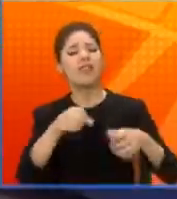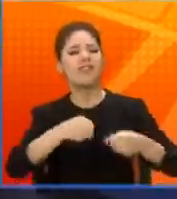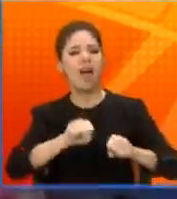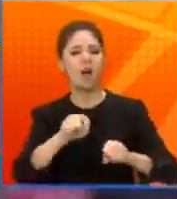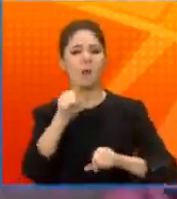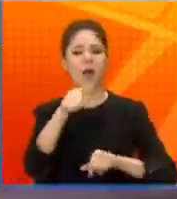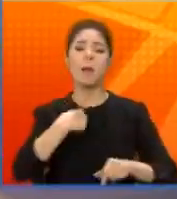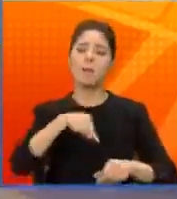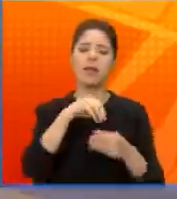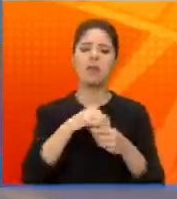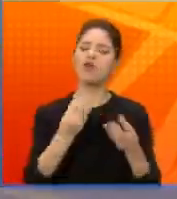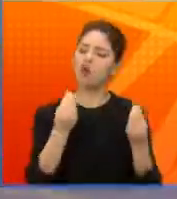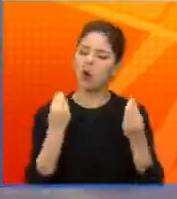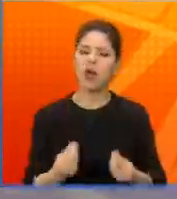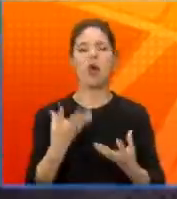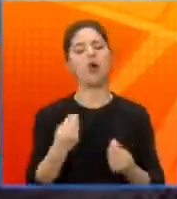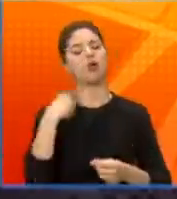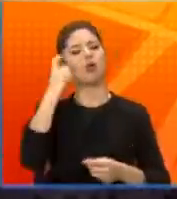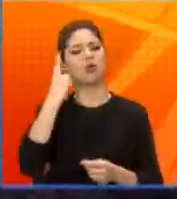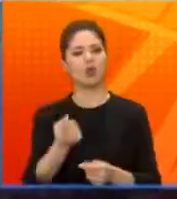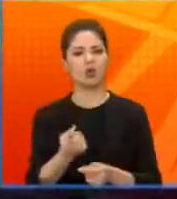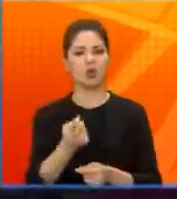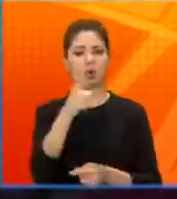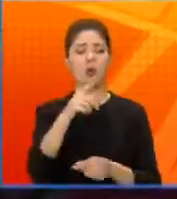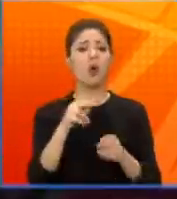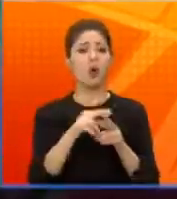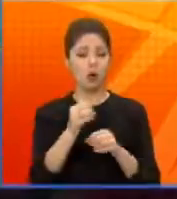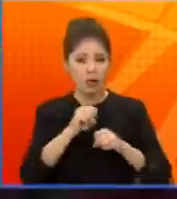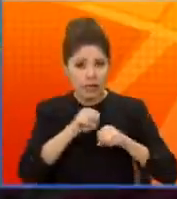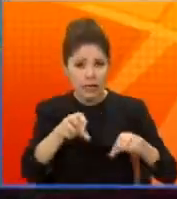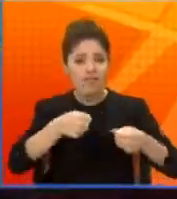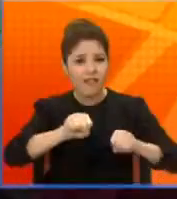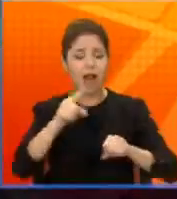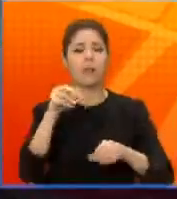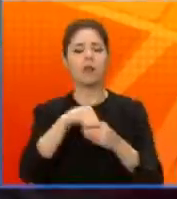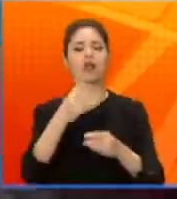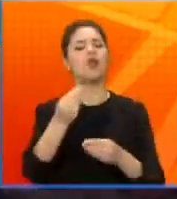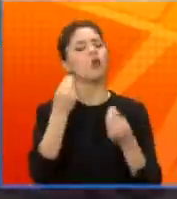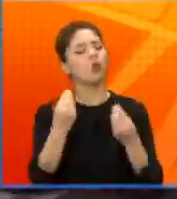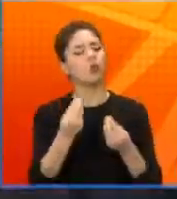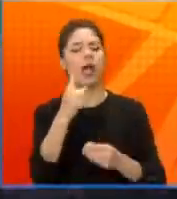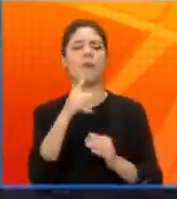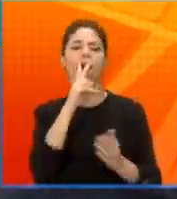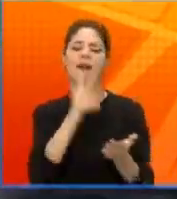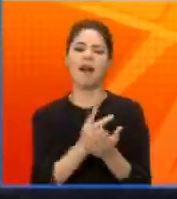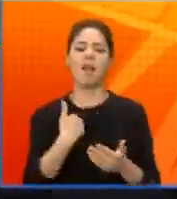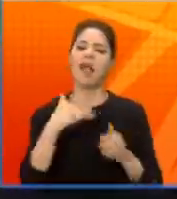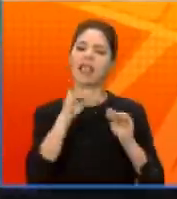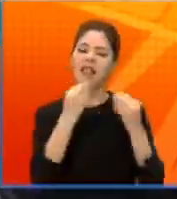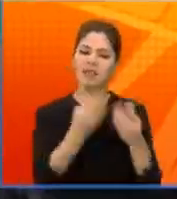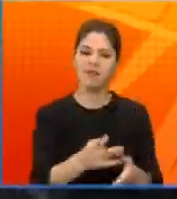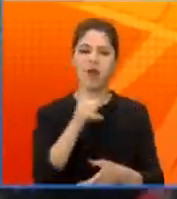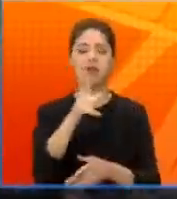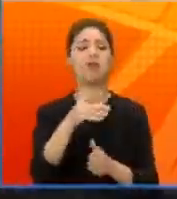bizim açımızdan çok çok iyi olduğunu diye düşünüyorum. Bu hastalığın yaygınlaşmaması için çok olumlu bir karar, destekliyorum. Ancak bu